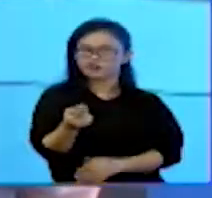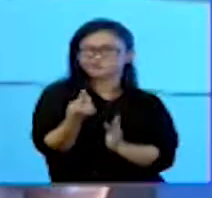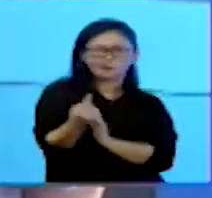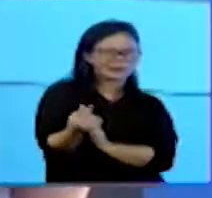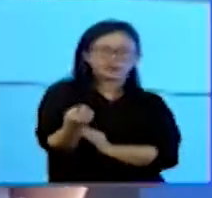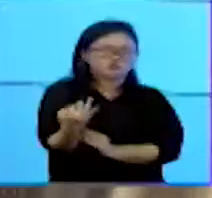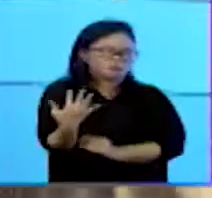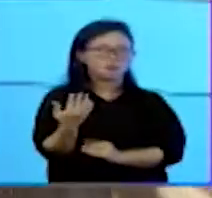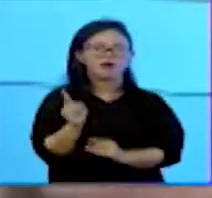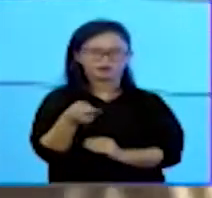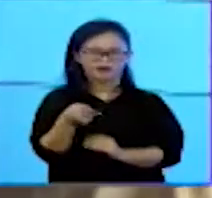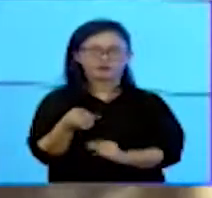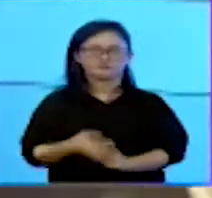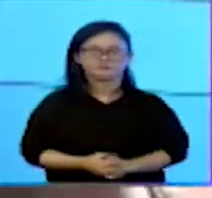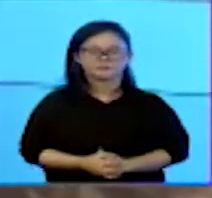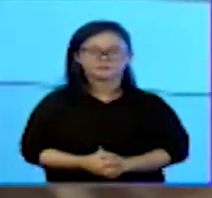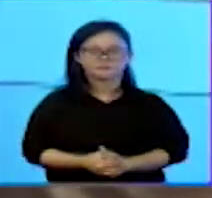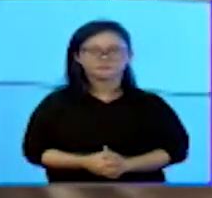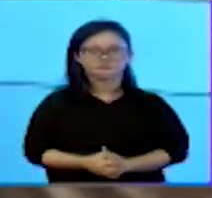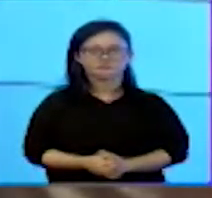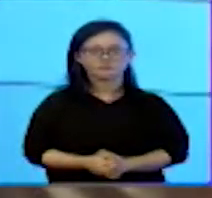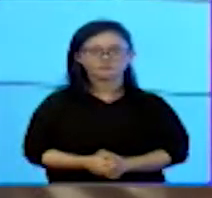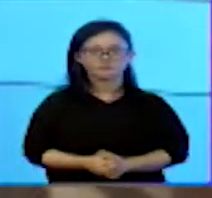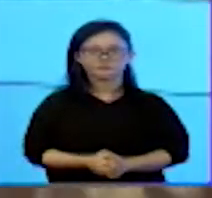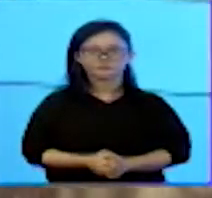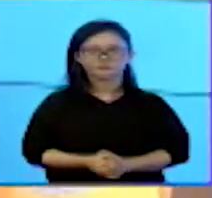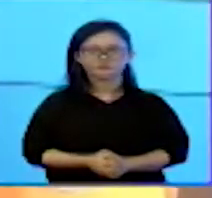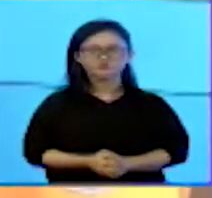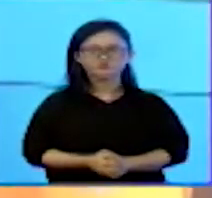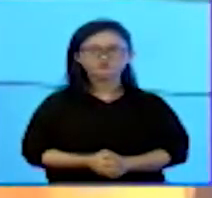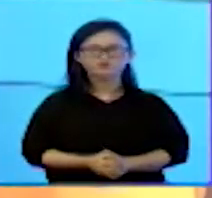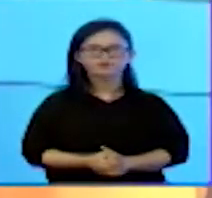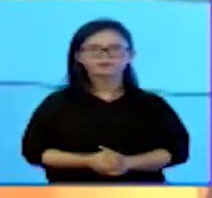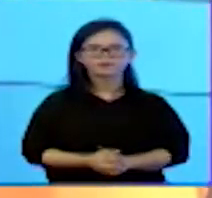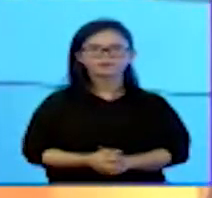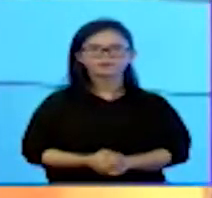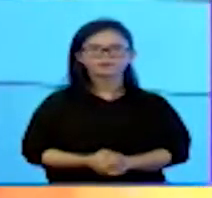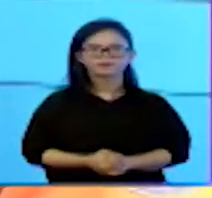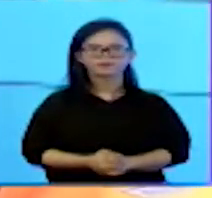Dari Jakarta, Sofyan Firdaus, iNews melaporkan.